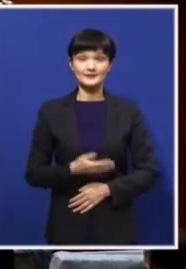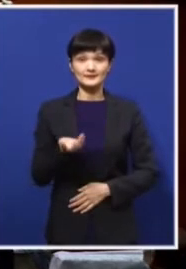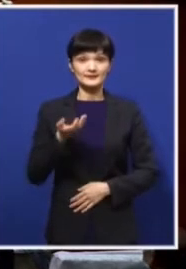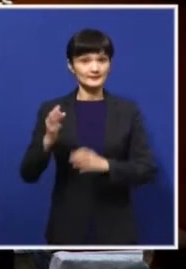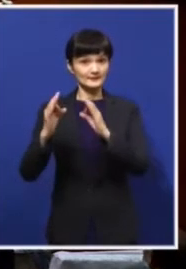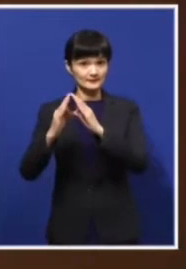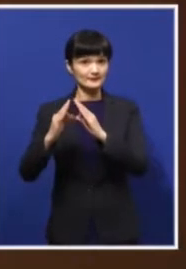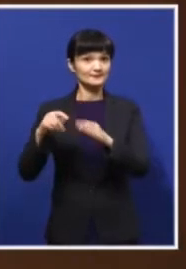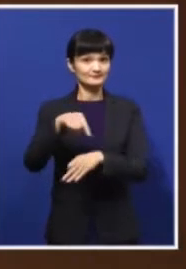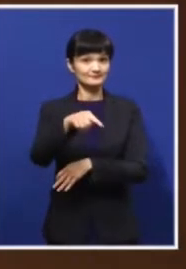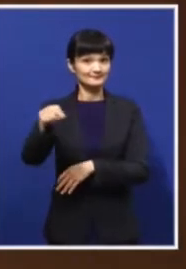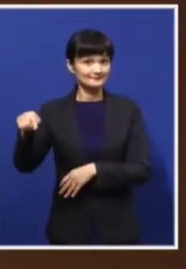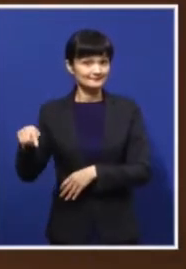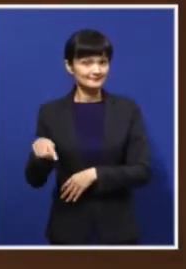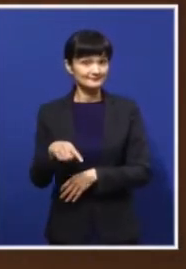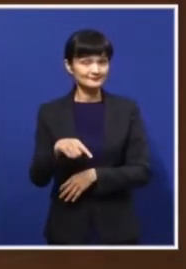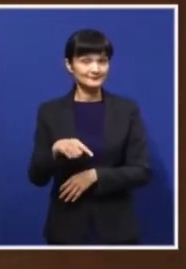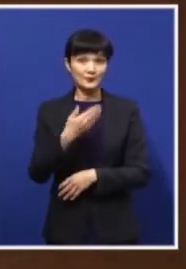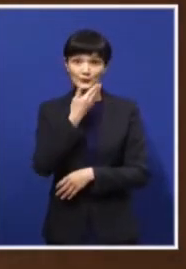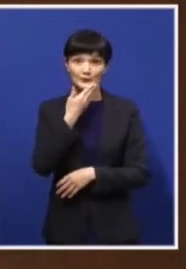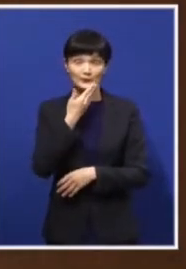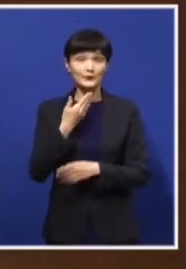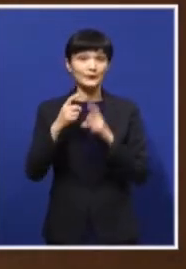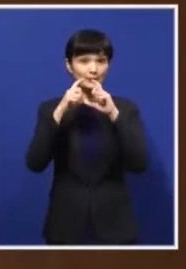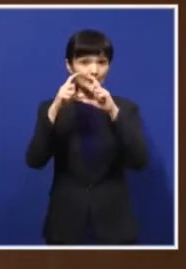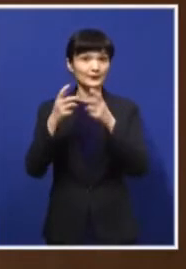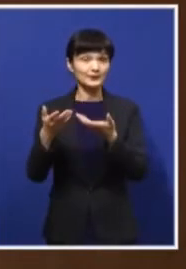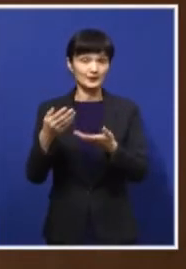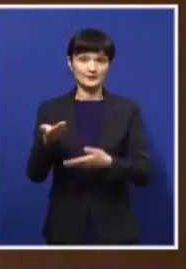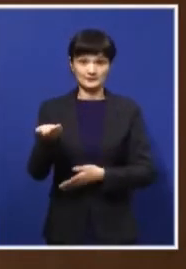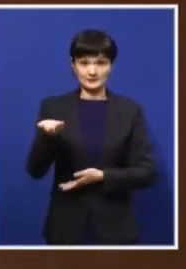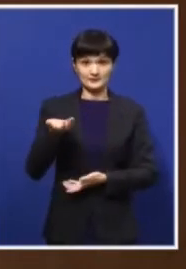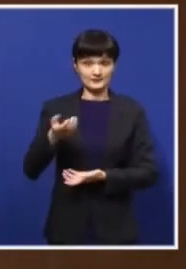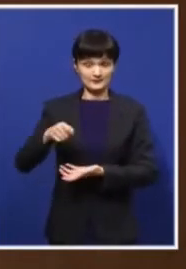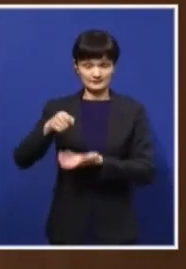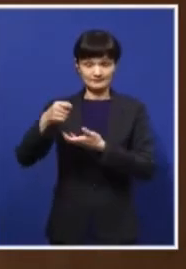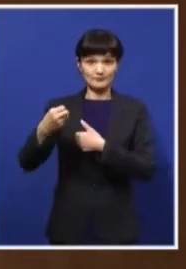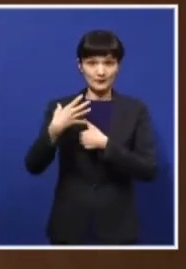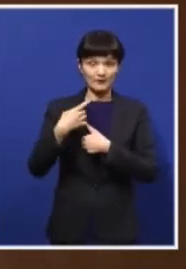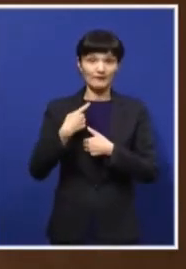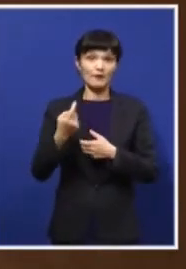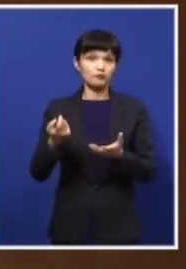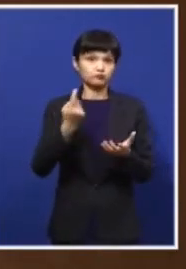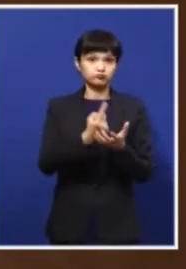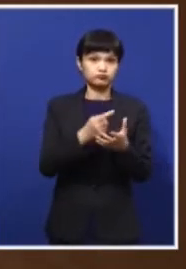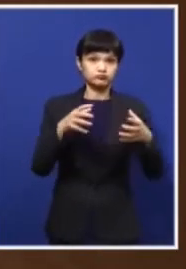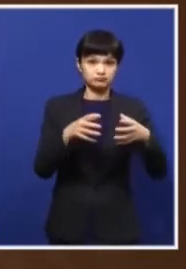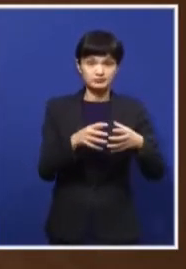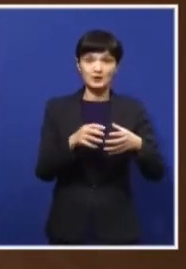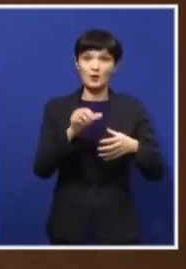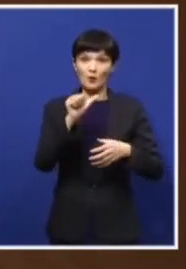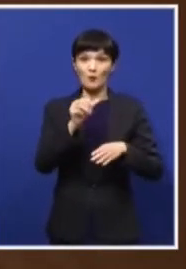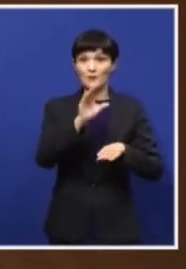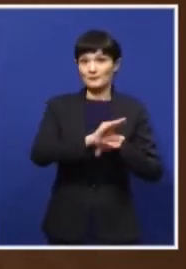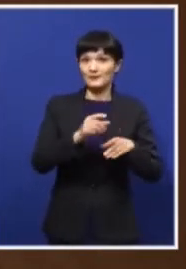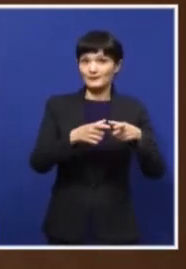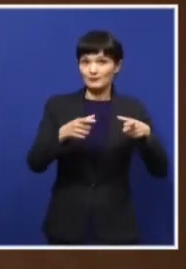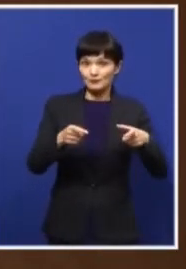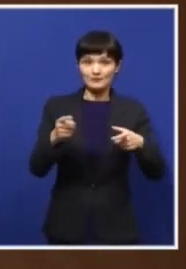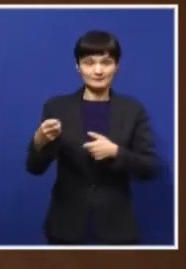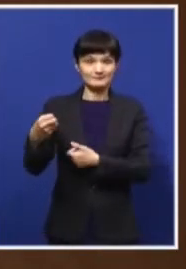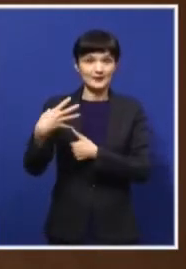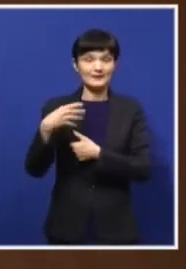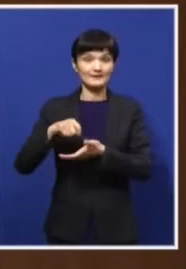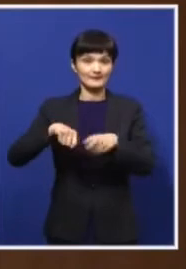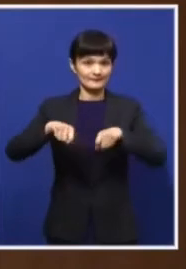的回馈这个部分是当初他们在跟我们经济部提案要参与5倍券的这个时候，他有提出来的加码金额。不过